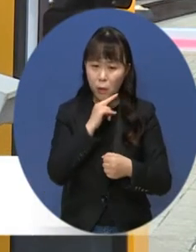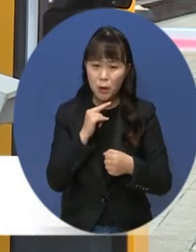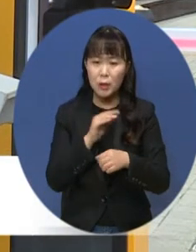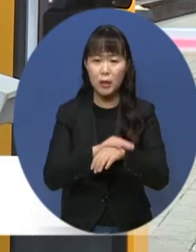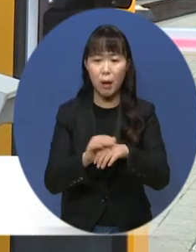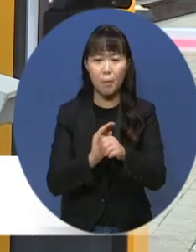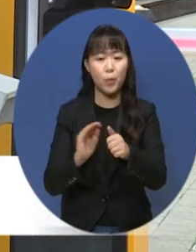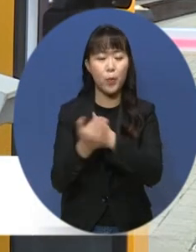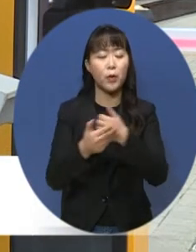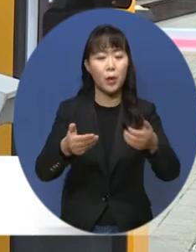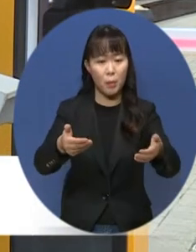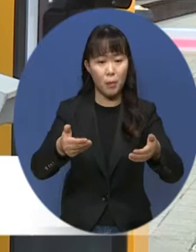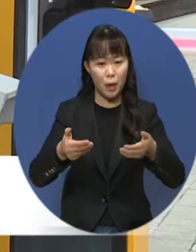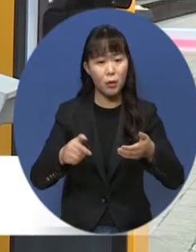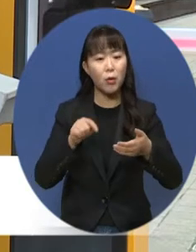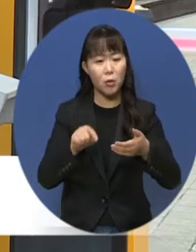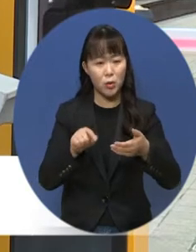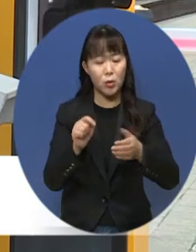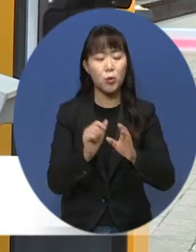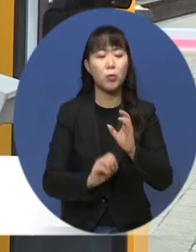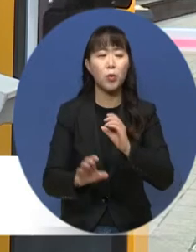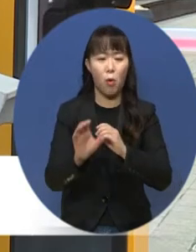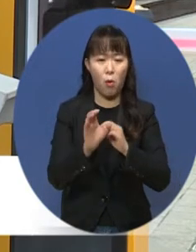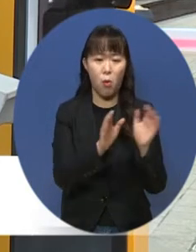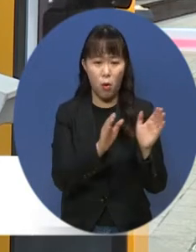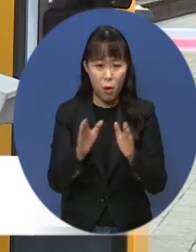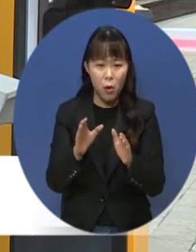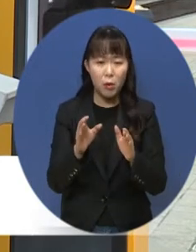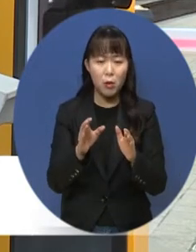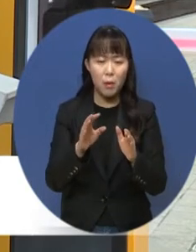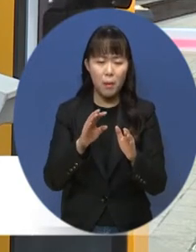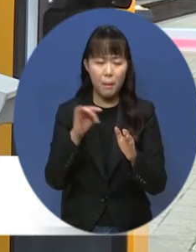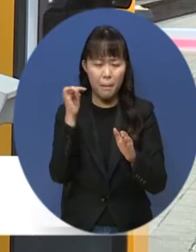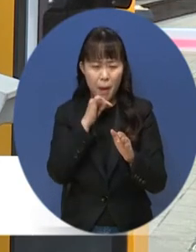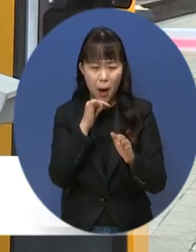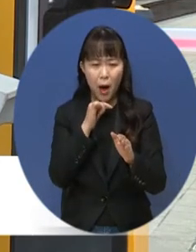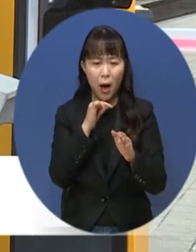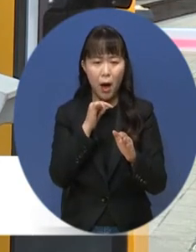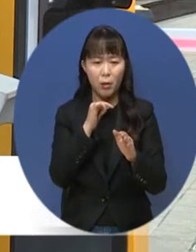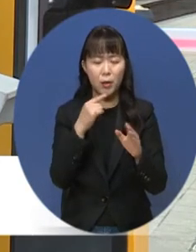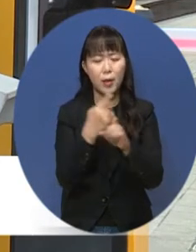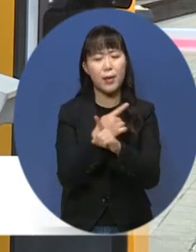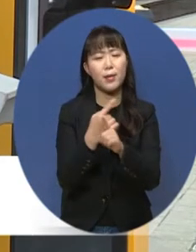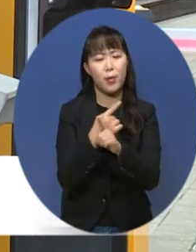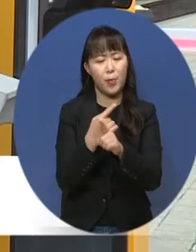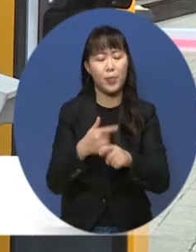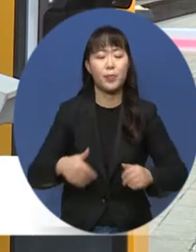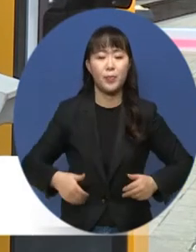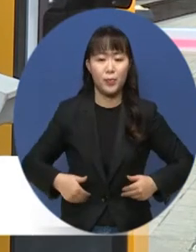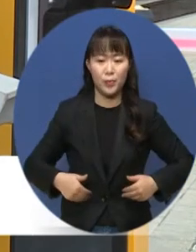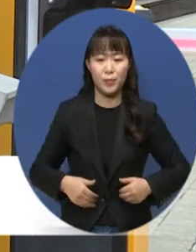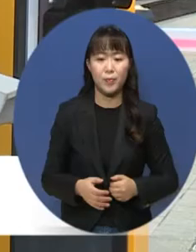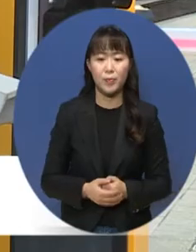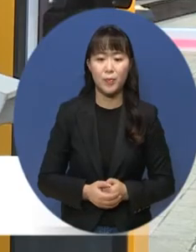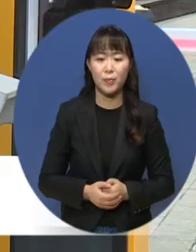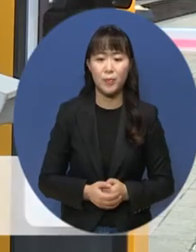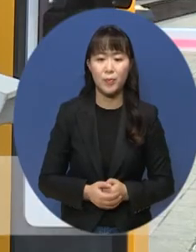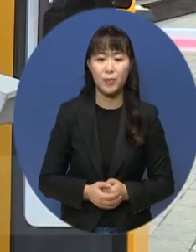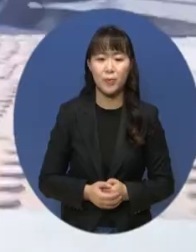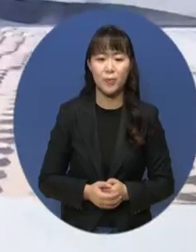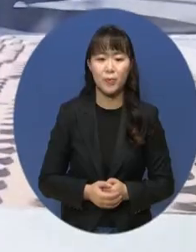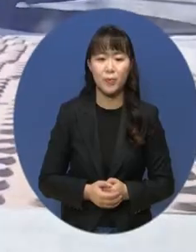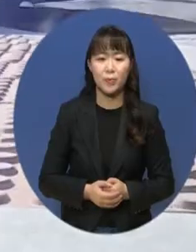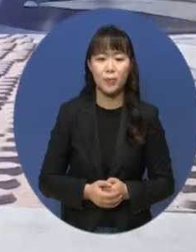보장받는 부분이 조금 더 보장받고 강력하게 보장받을 수 있도록 개선이 되어야 할 것으로